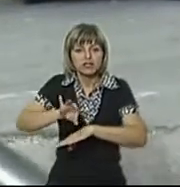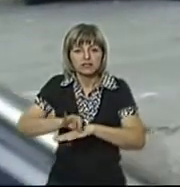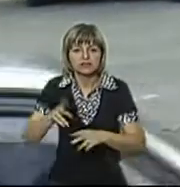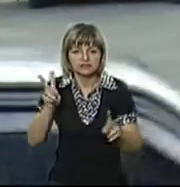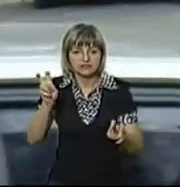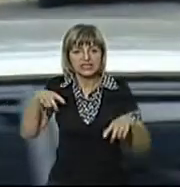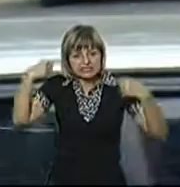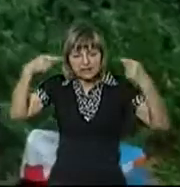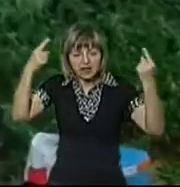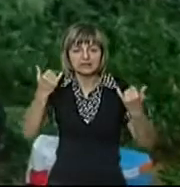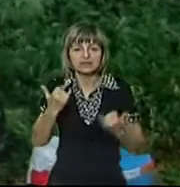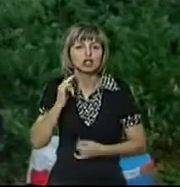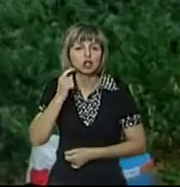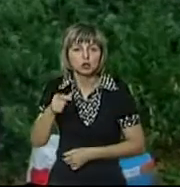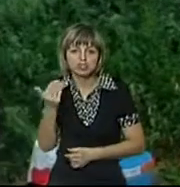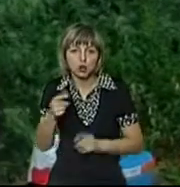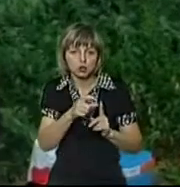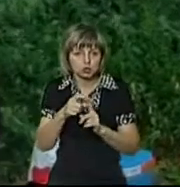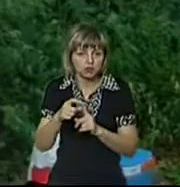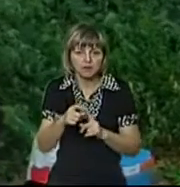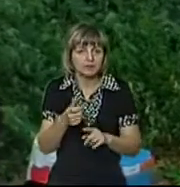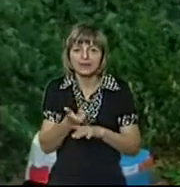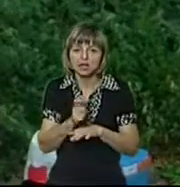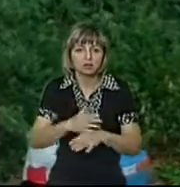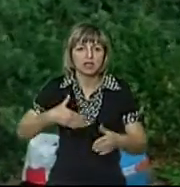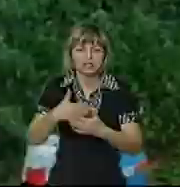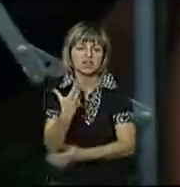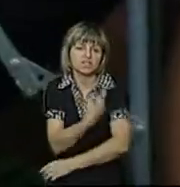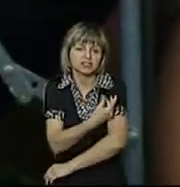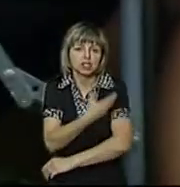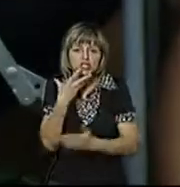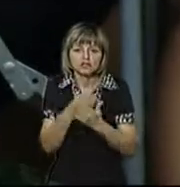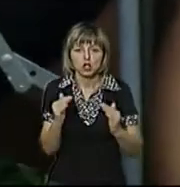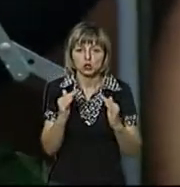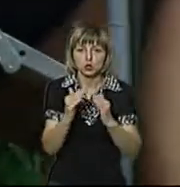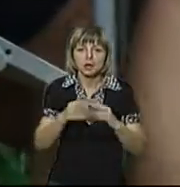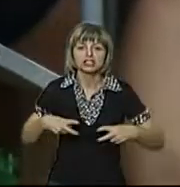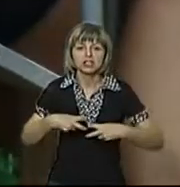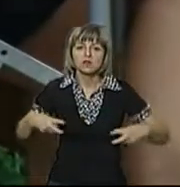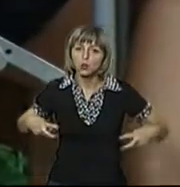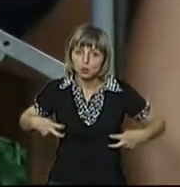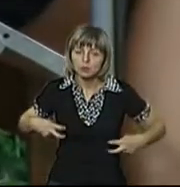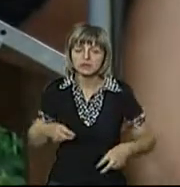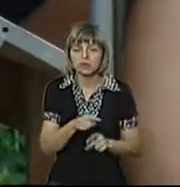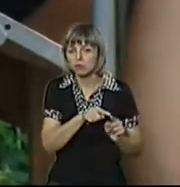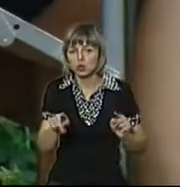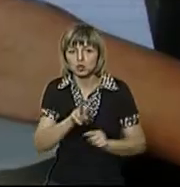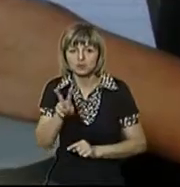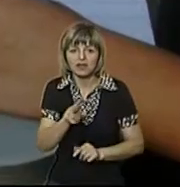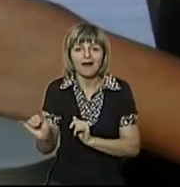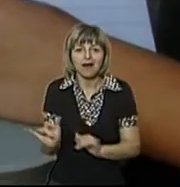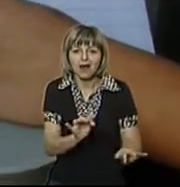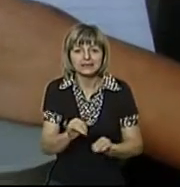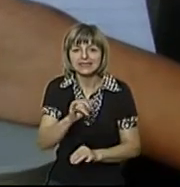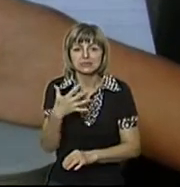– сказом. Нині лучани, за його словами, не надто активно вакцинували своїх домашніх улюбленців. За 2 години акції